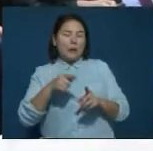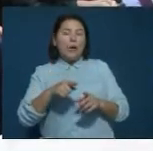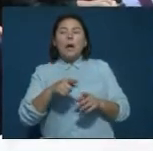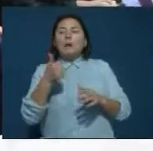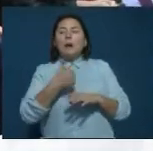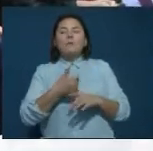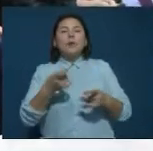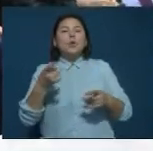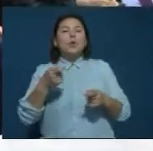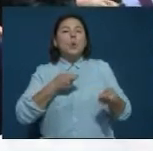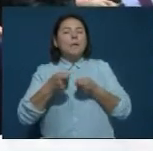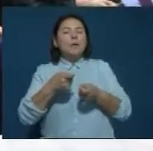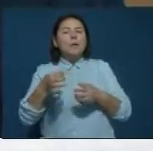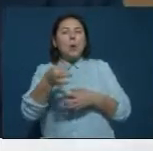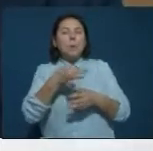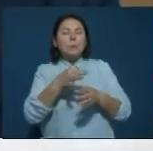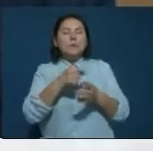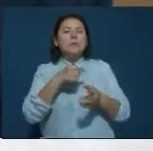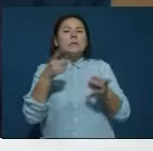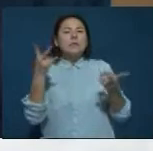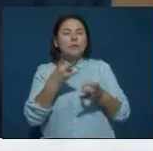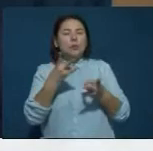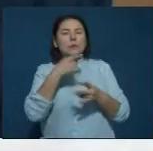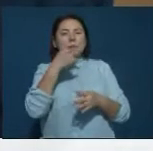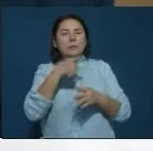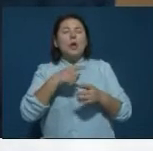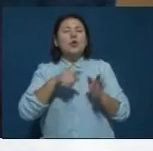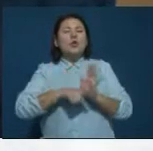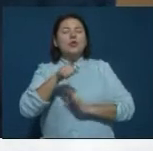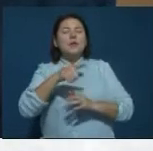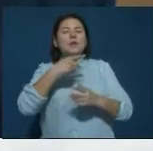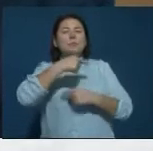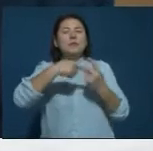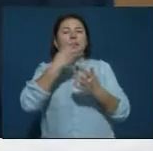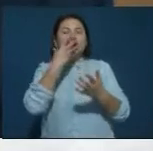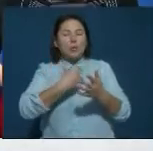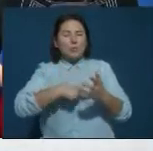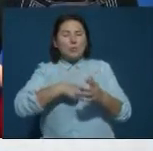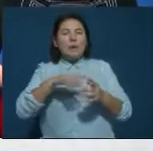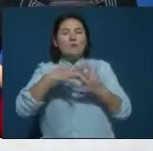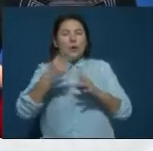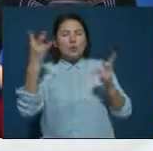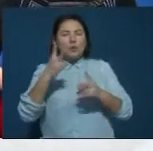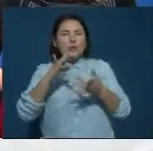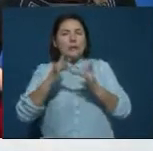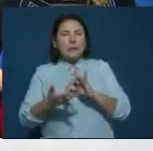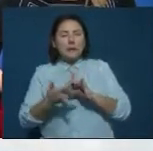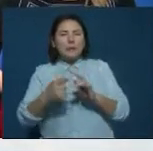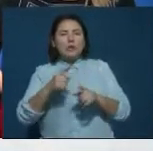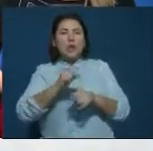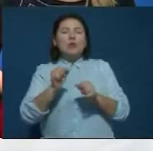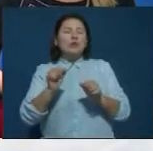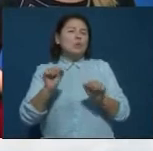подчеркнул о необходимости включаться в работу и начать заниматься собственным делом кроме того силе имеет место быть интернет с низкой скоростью